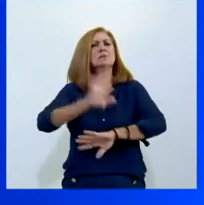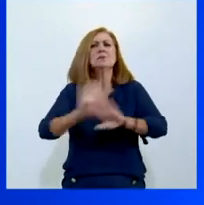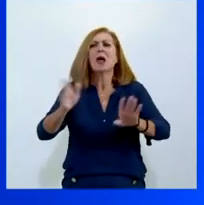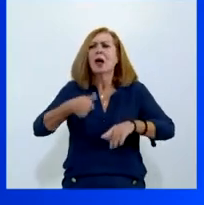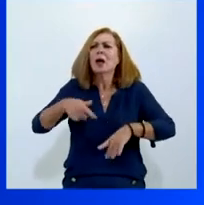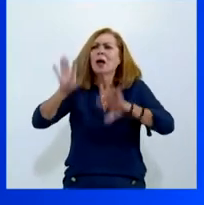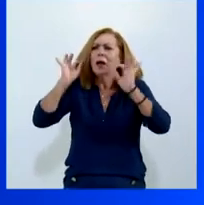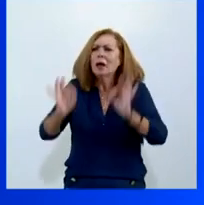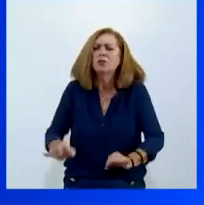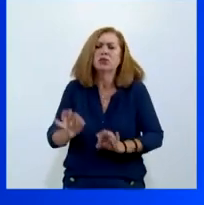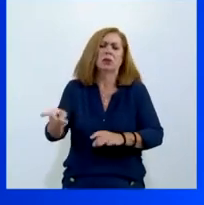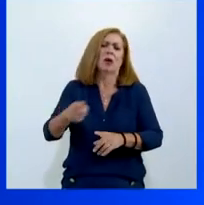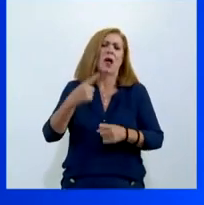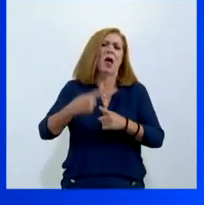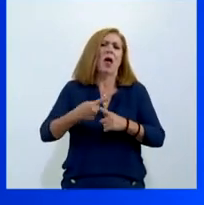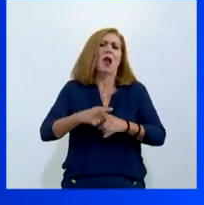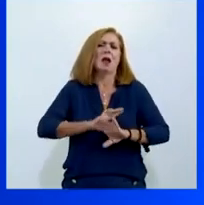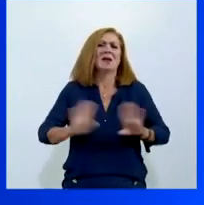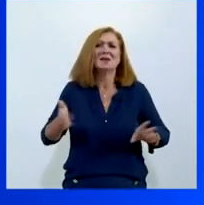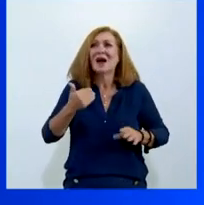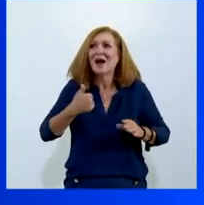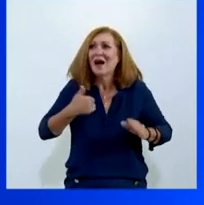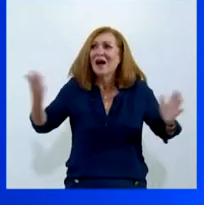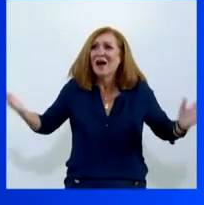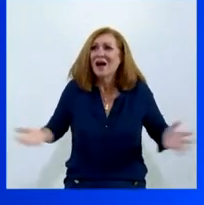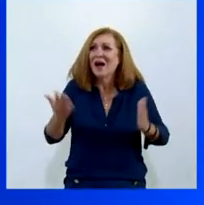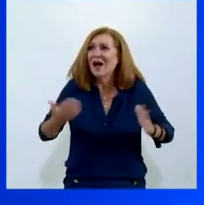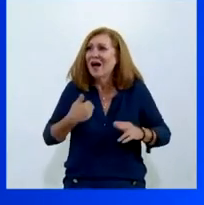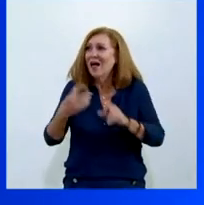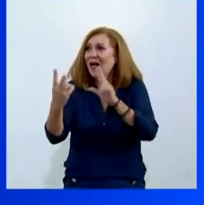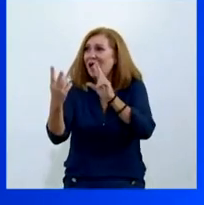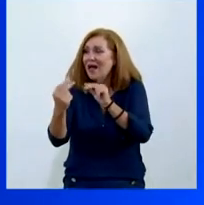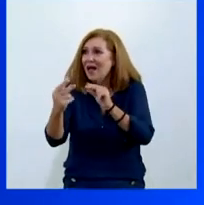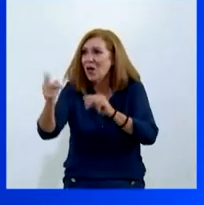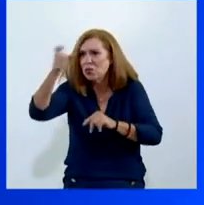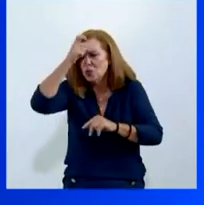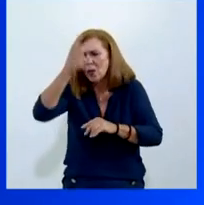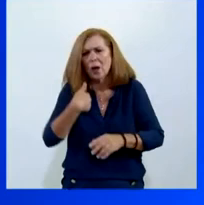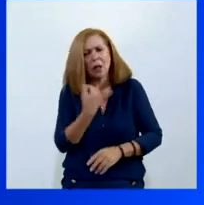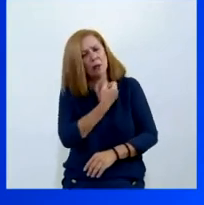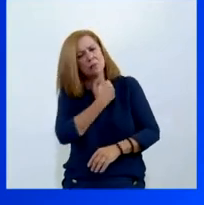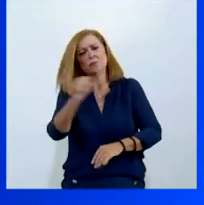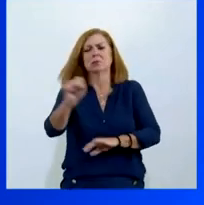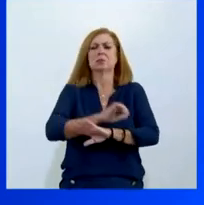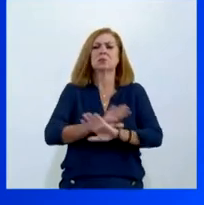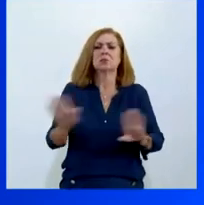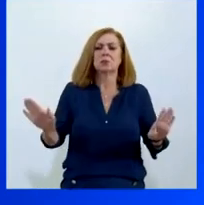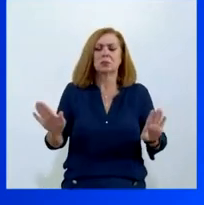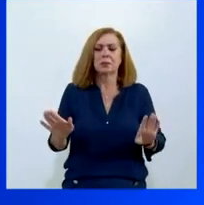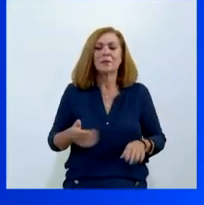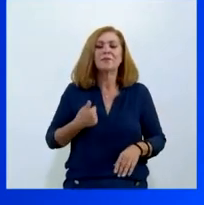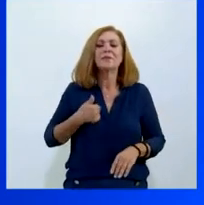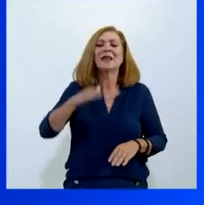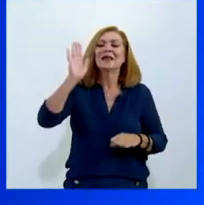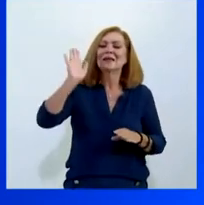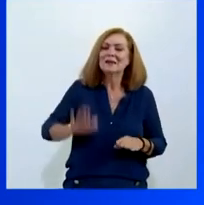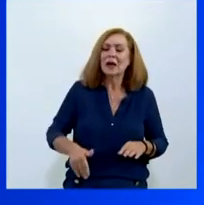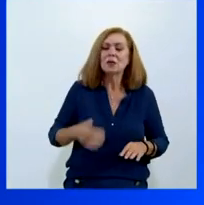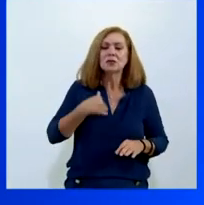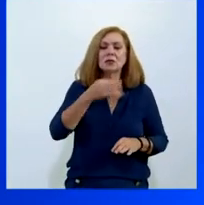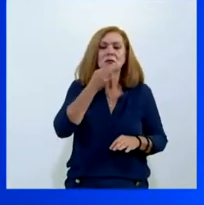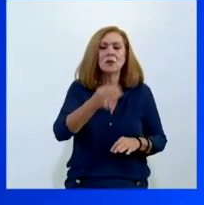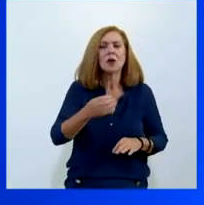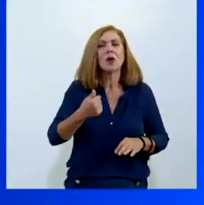οποία δεν είμαι διατεθειμένος υπό οποιοδήποτε όρο να συζητήσω με την Τουρκία. Τέλος, ας δούμε και τη μεγάλη εικόνα. Η